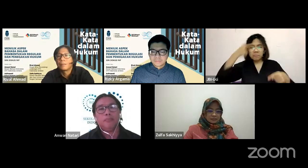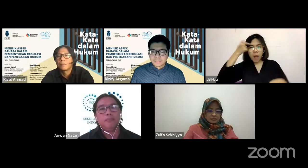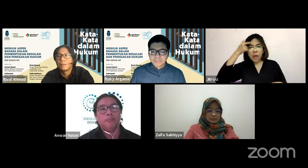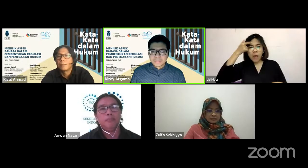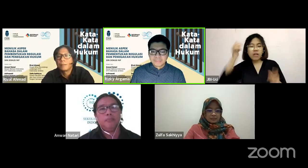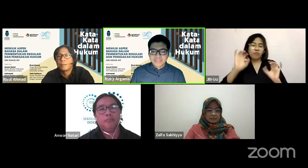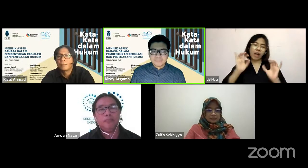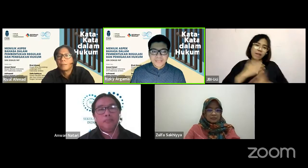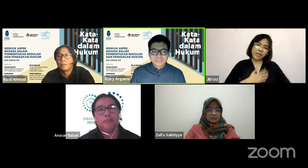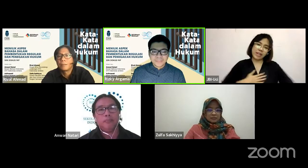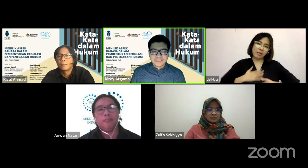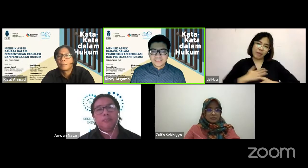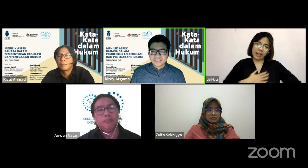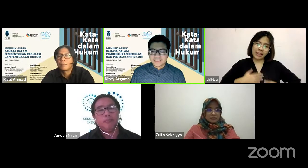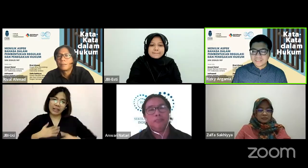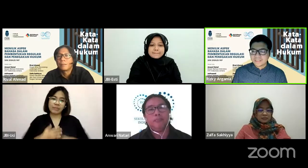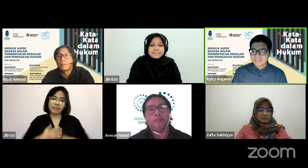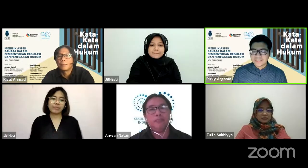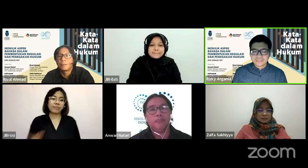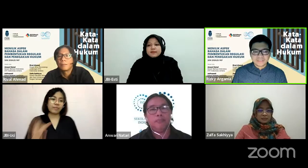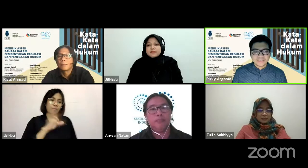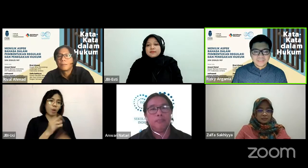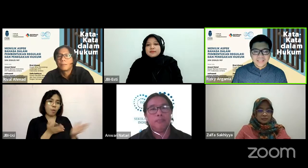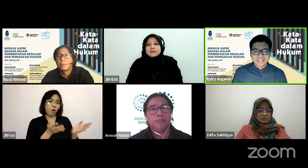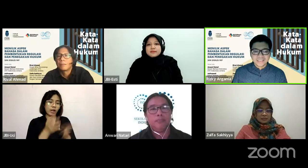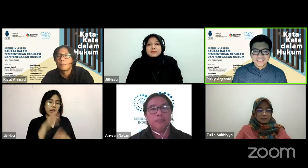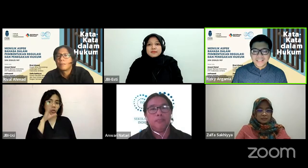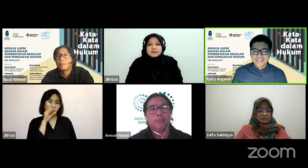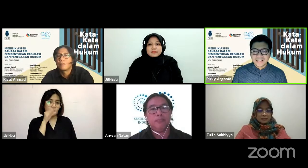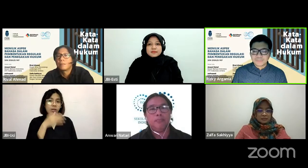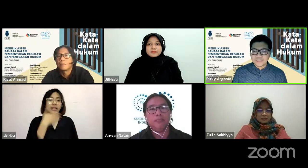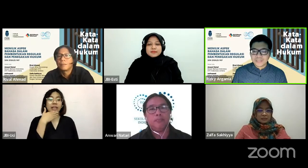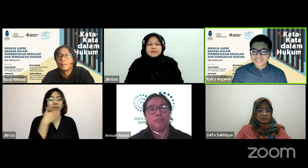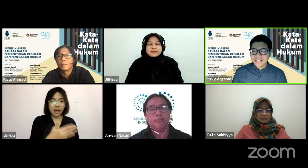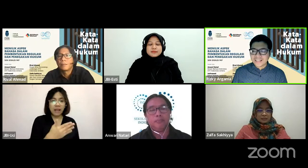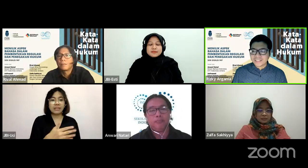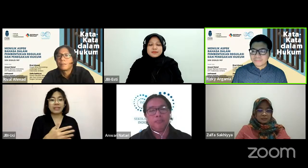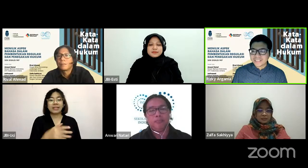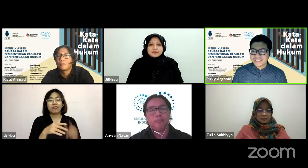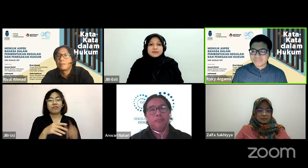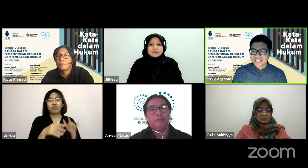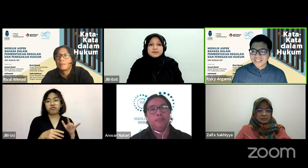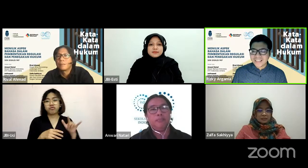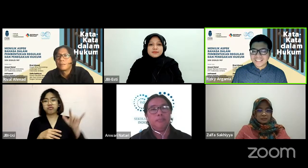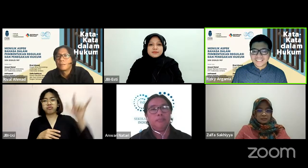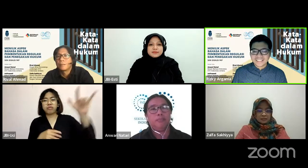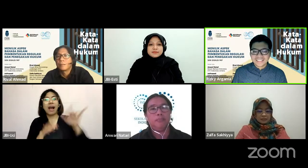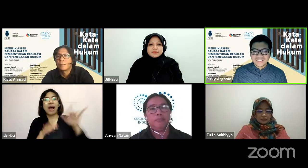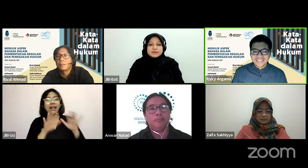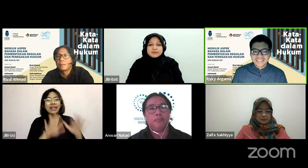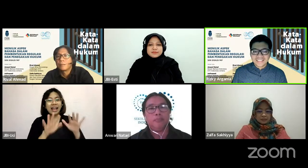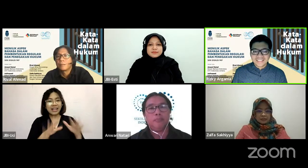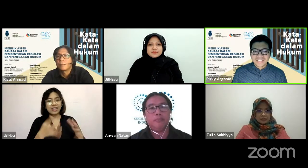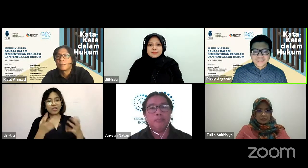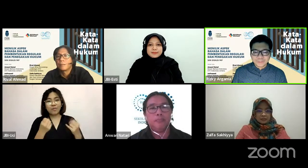Terima kasih banyak Bachsin hati-hati di jalan semoga menyenangkan